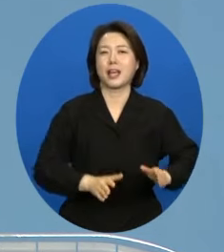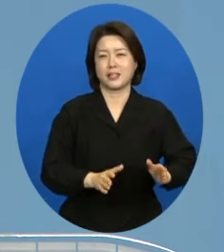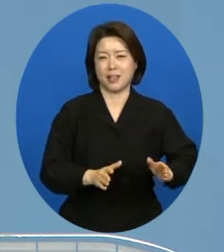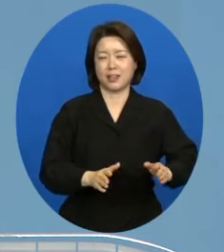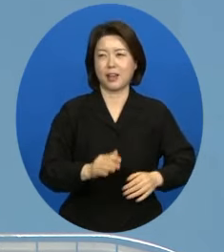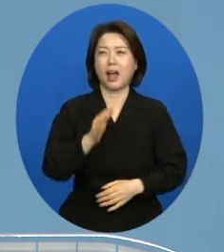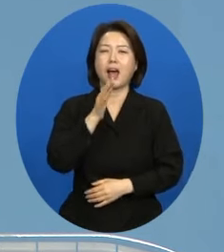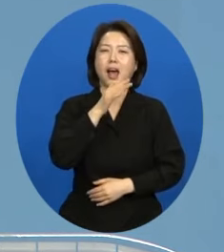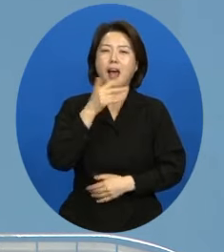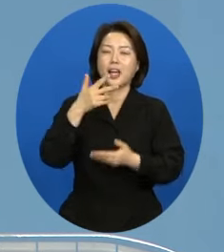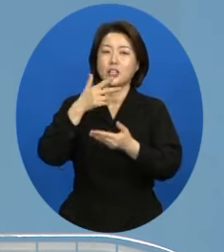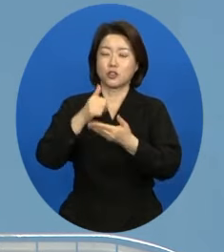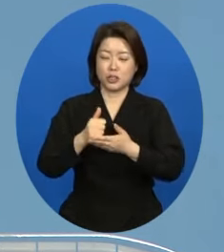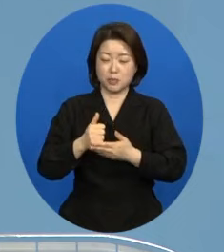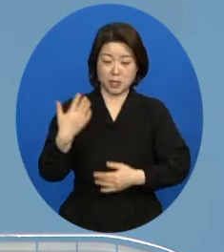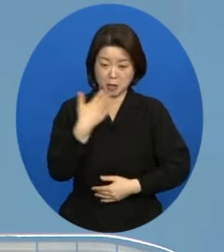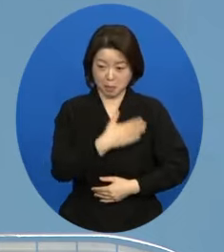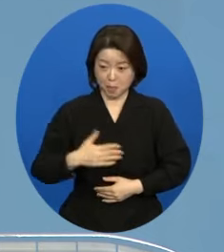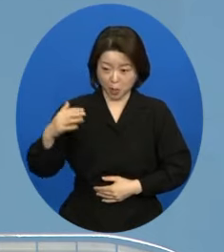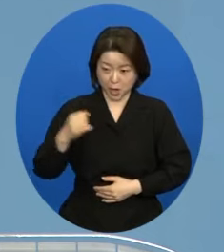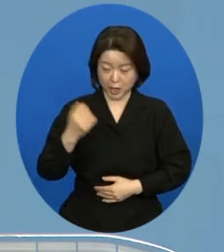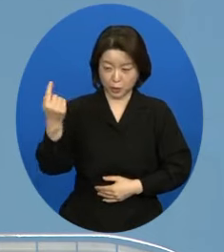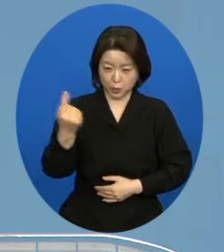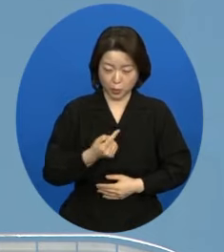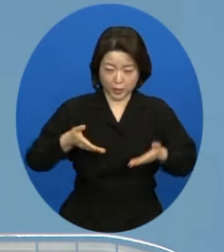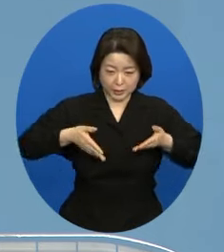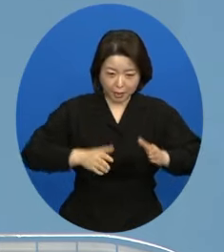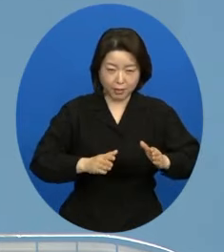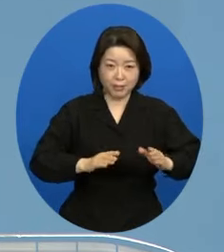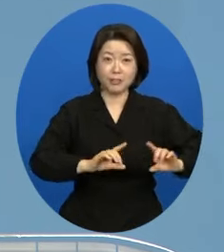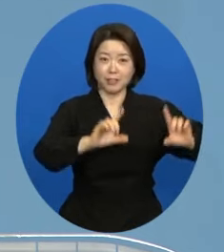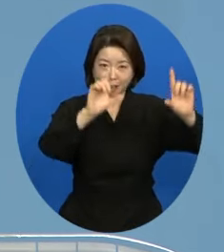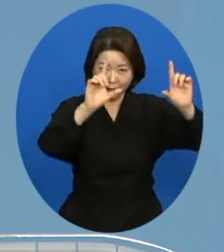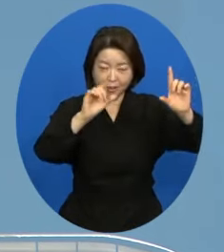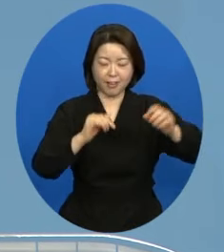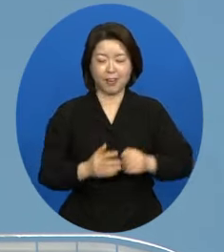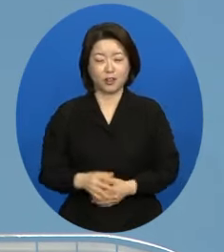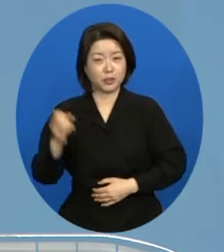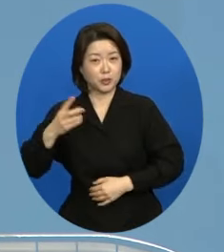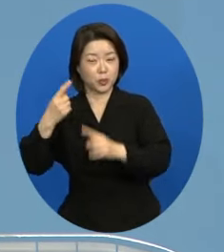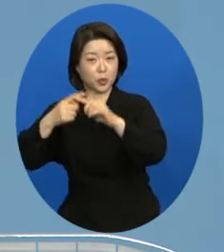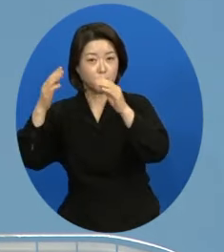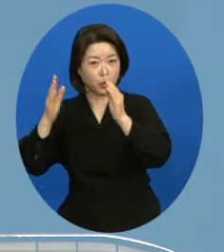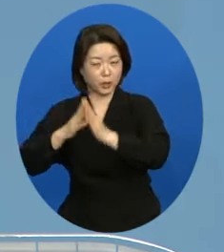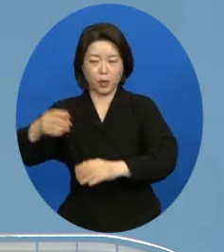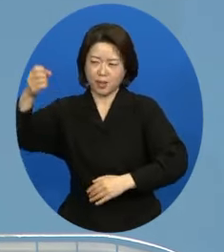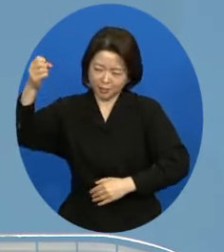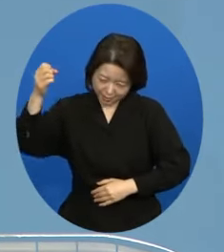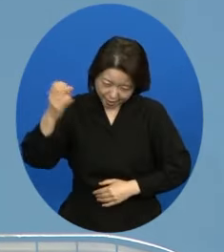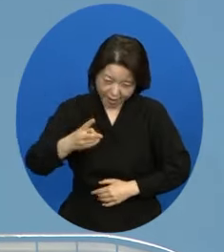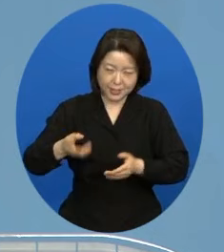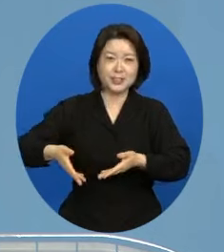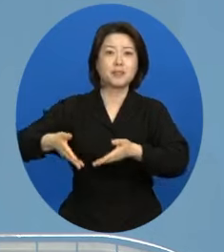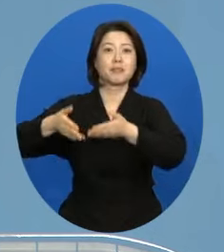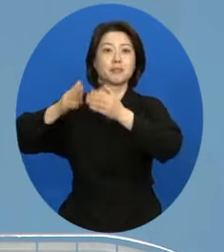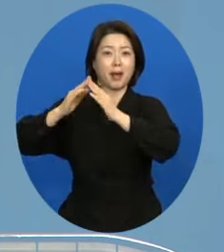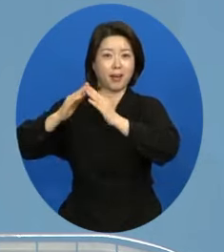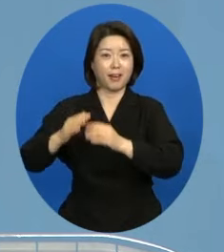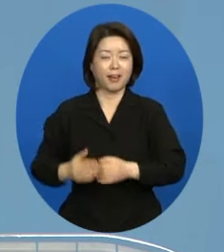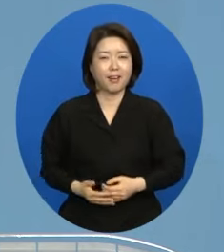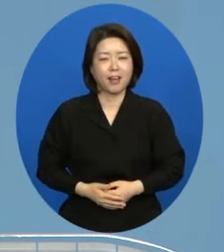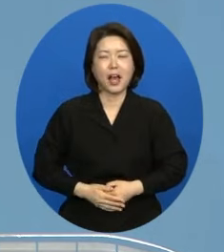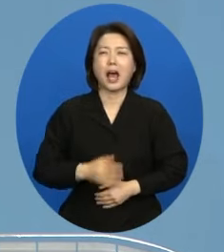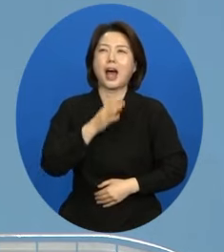주님께서 육신이 읽고 오신 날 탄생하셨습니다 그리고 교회도 다시 탄생했지 아